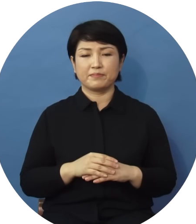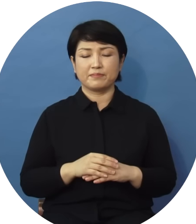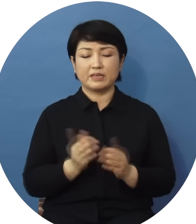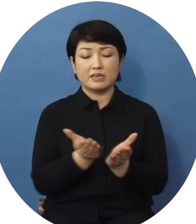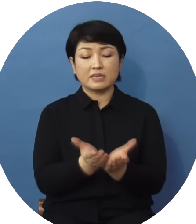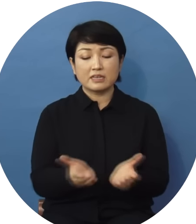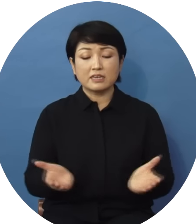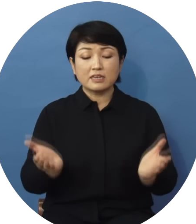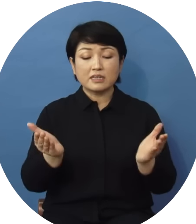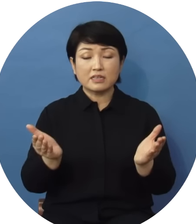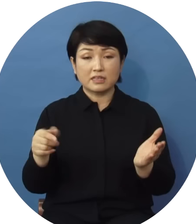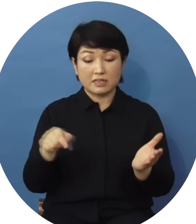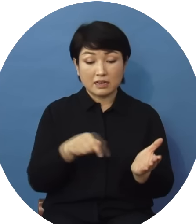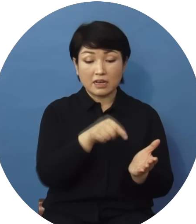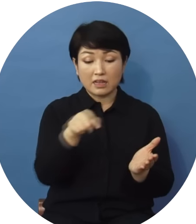그릇에 담긴